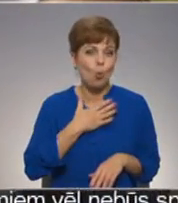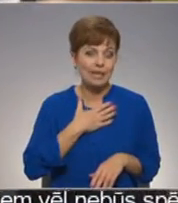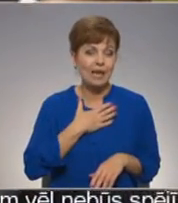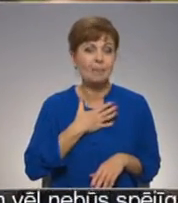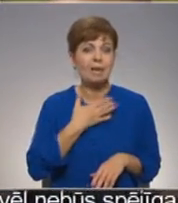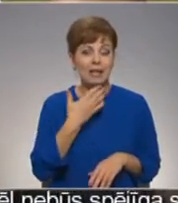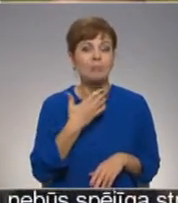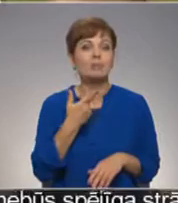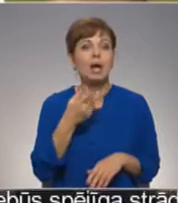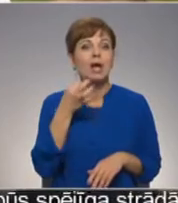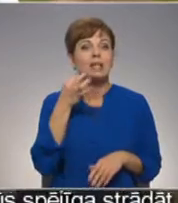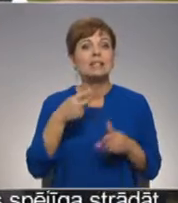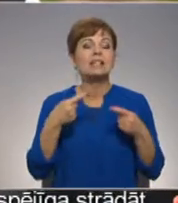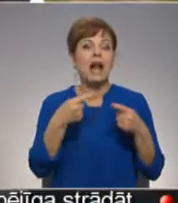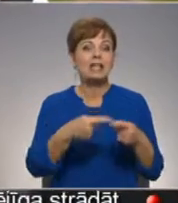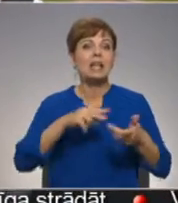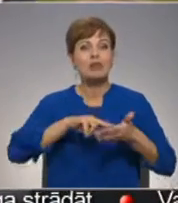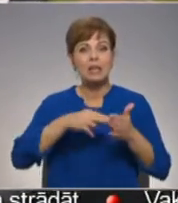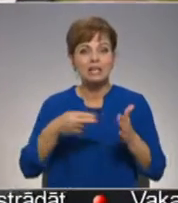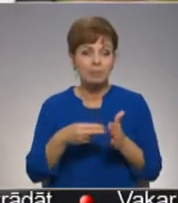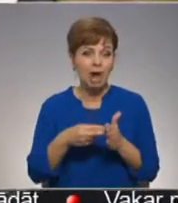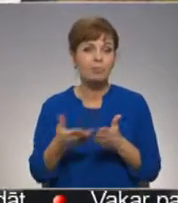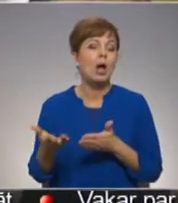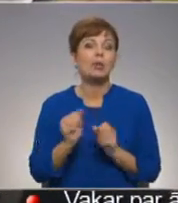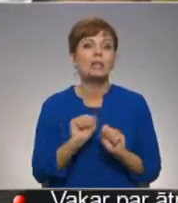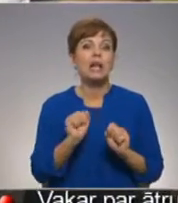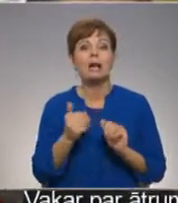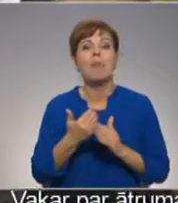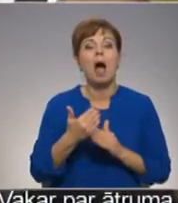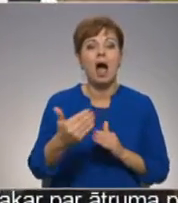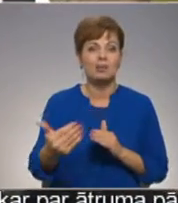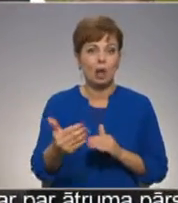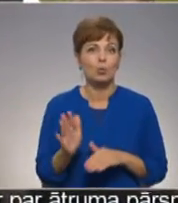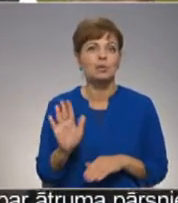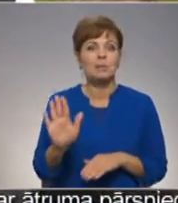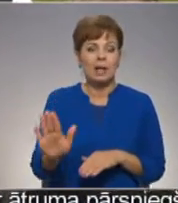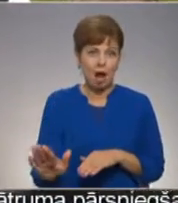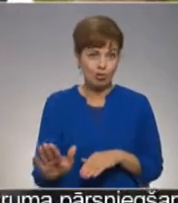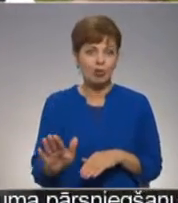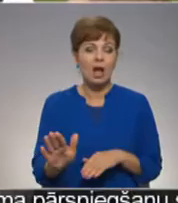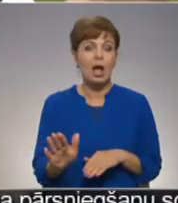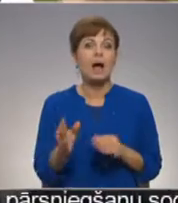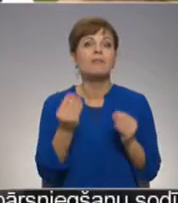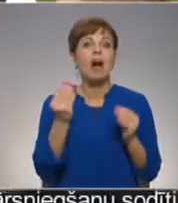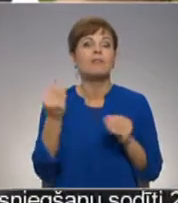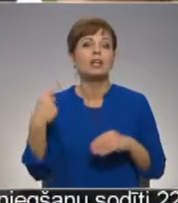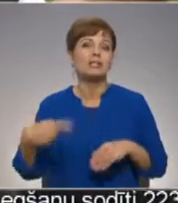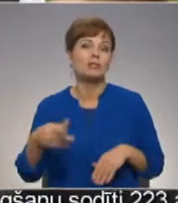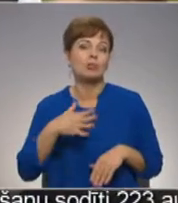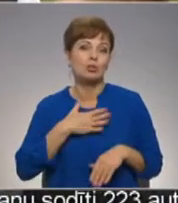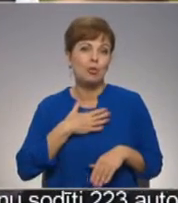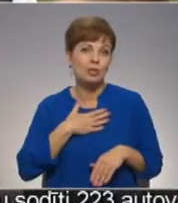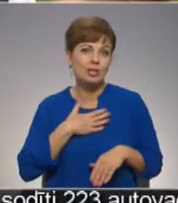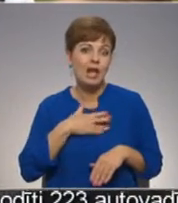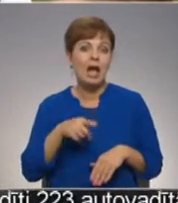vienkārši laicīgi jau izplānojām, ar kuru mēs tiekam ātrāk uz priekšu, jo mums favorīts ir cits suns Teslīs, bet